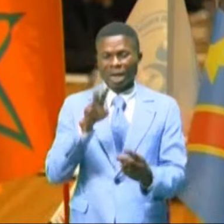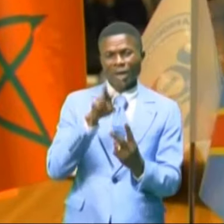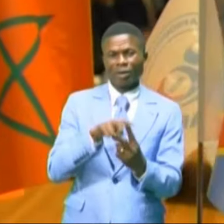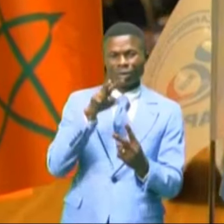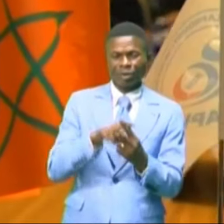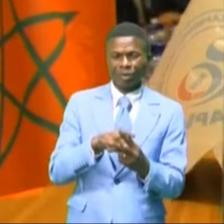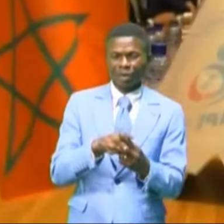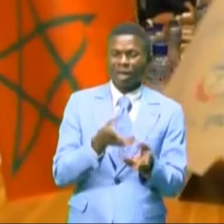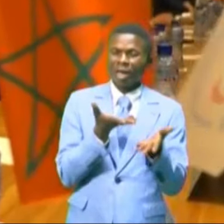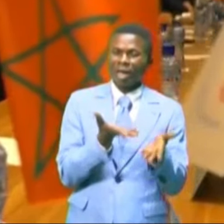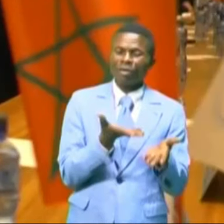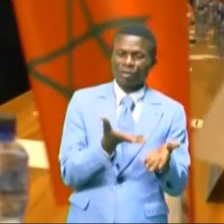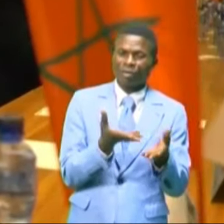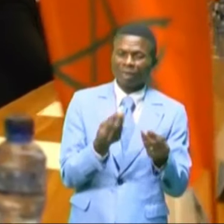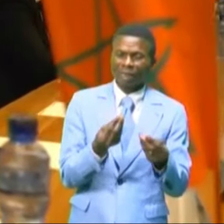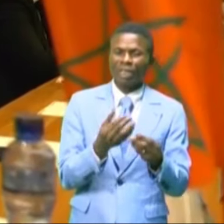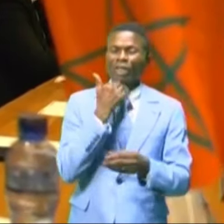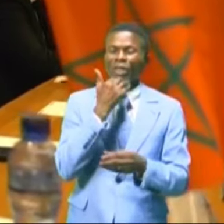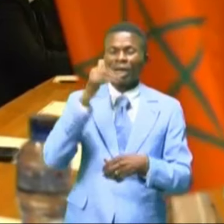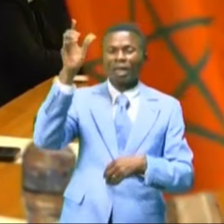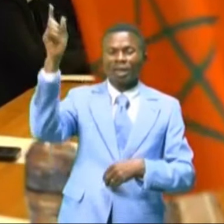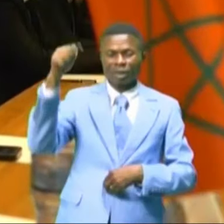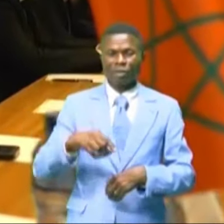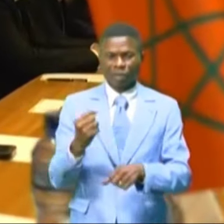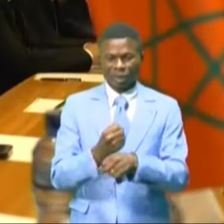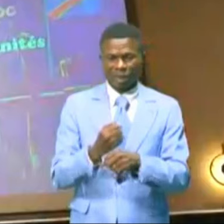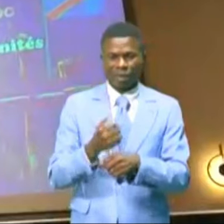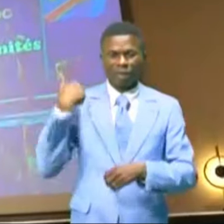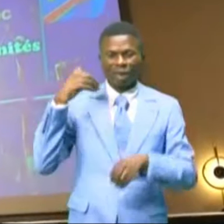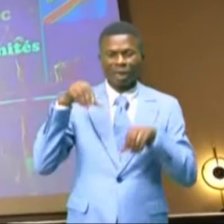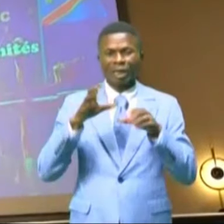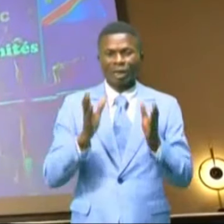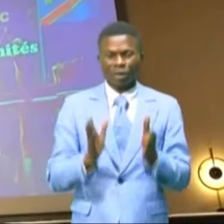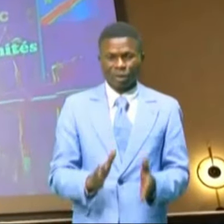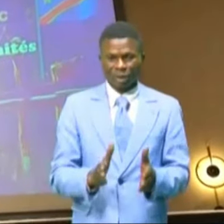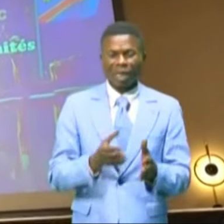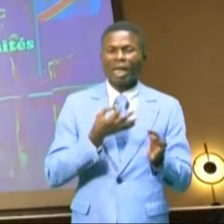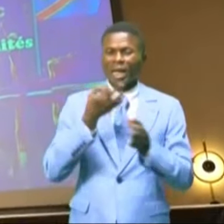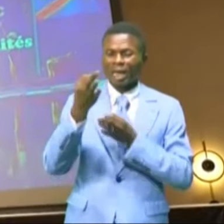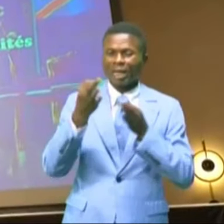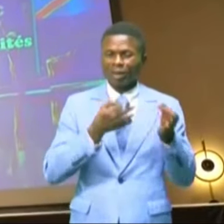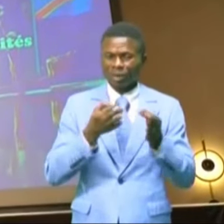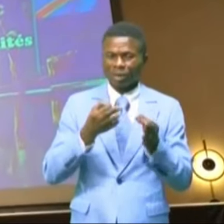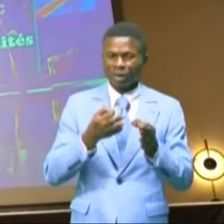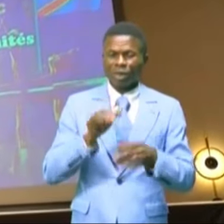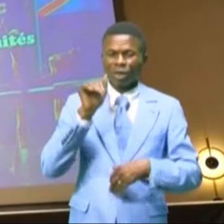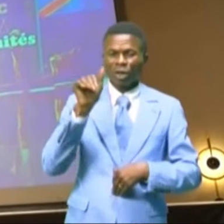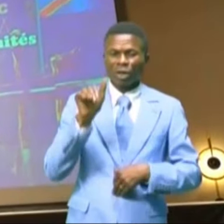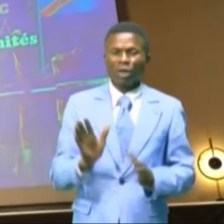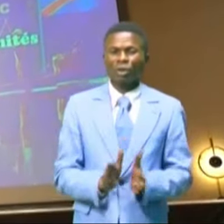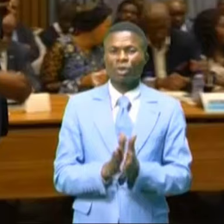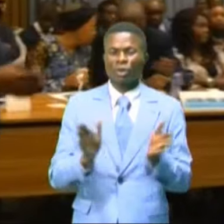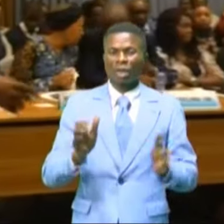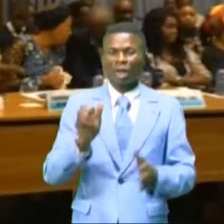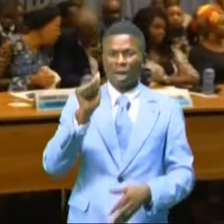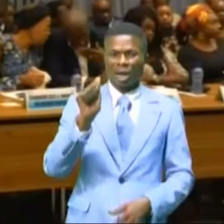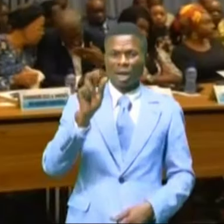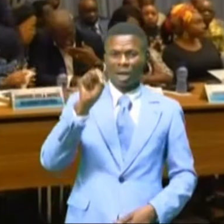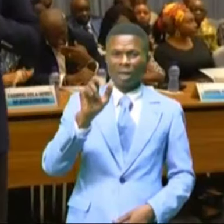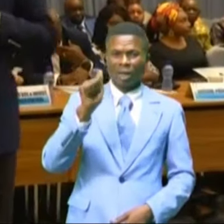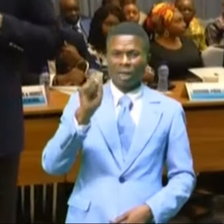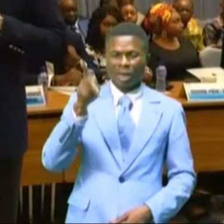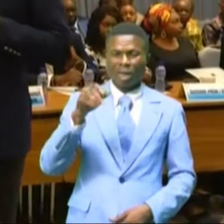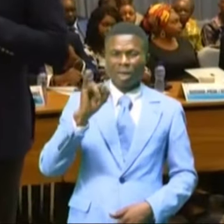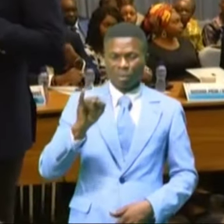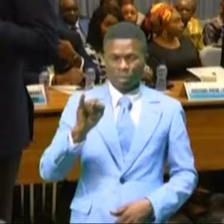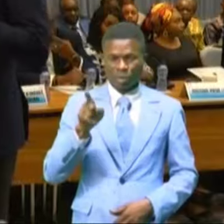et facilités accordées aux investisseurs étrangers par l'État congolais. Un exposé fait par le directeur général de l'ANAPI, Anthony